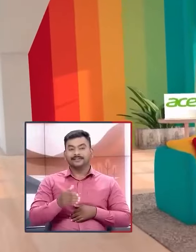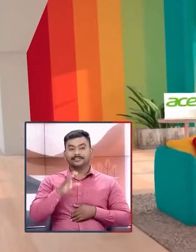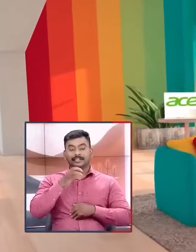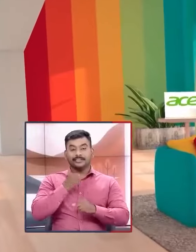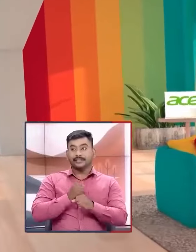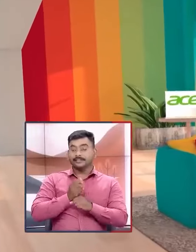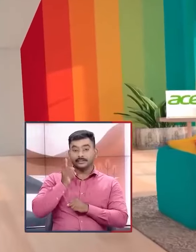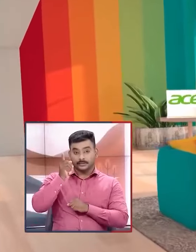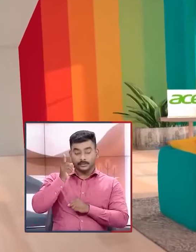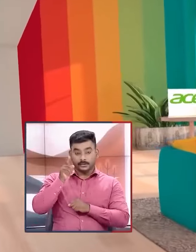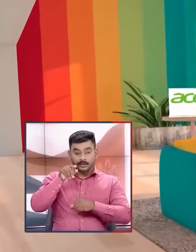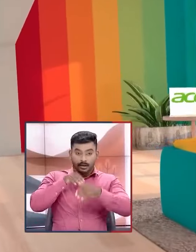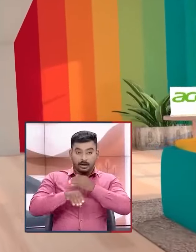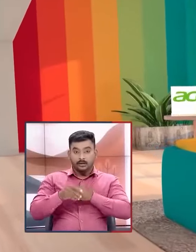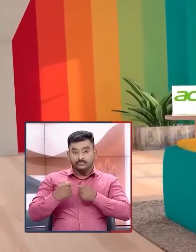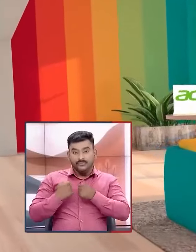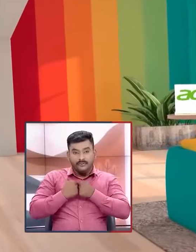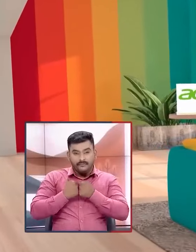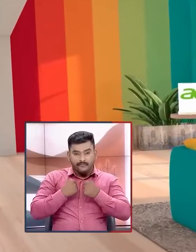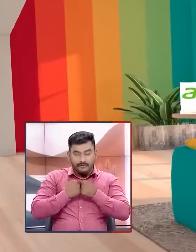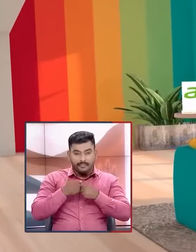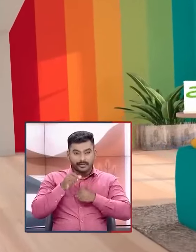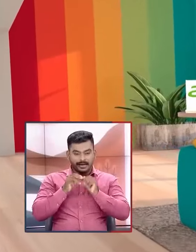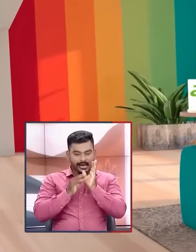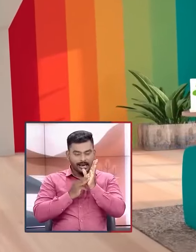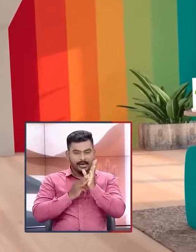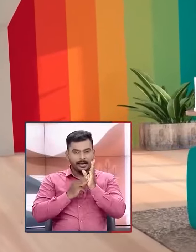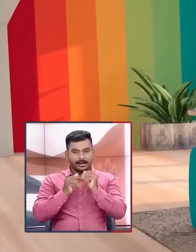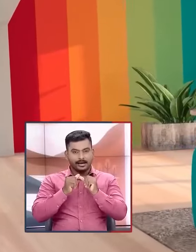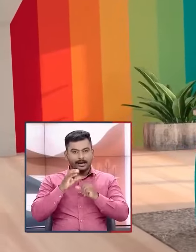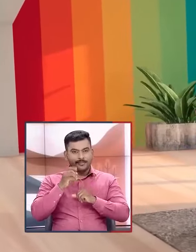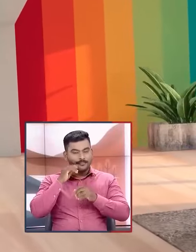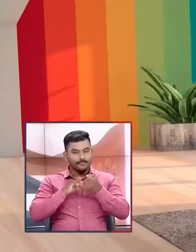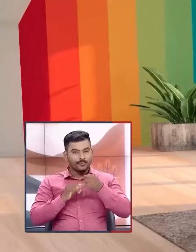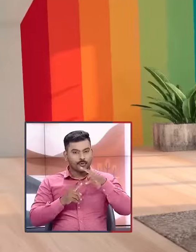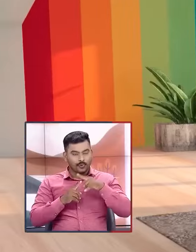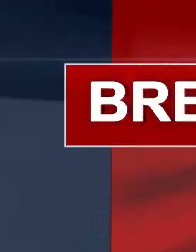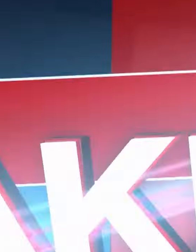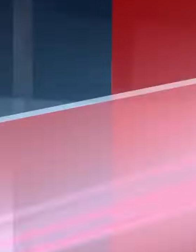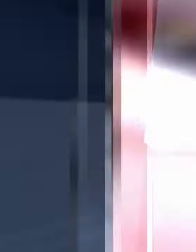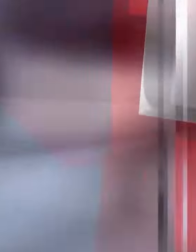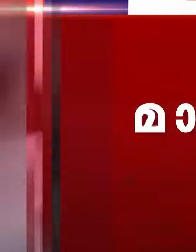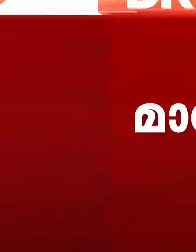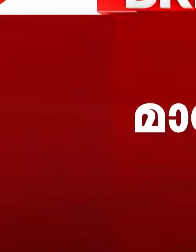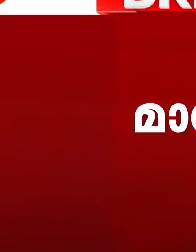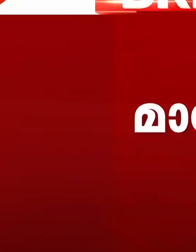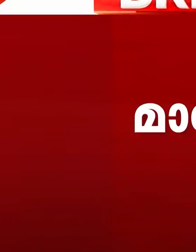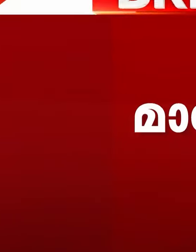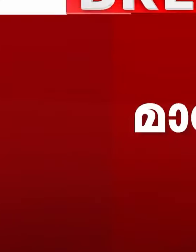ഛത്തീസ്ഗഡിലെ ദന്തേവാഡ ബിജാപൂർ അതിർത്തിയിൽ ഏറ്റുമുട്ടലുണ്ടായി. 9 മാവോയിസ്റ്റുകളെ കൊലപ്പെടുത്തി. കാട്ടിൽ നിന്ന് ആയുധങ്ങളും മറ്റും